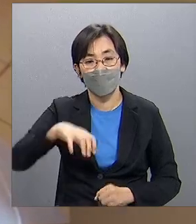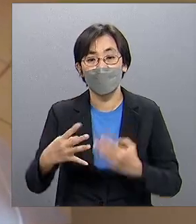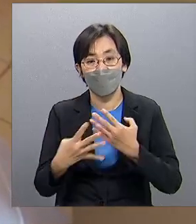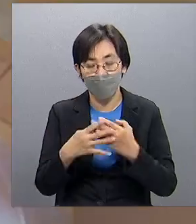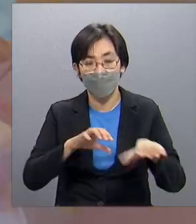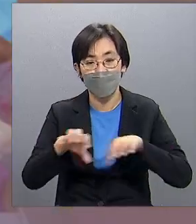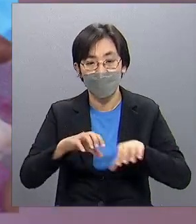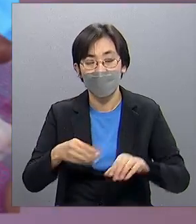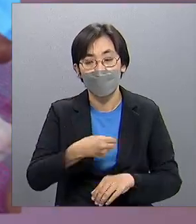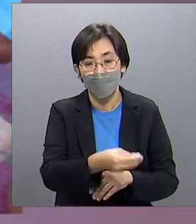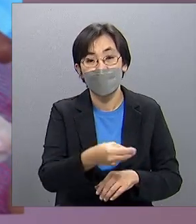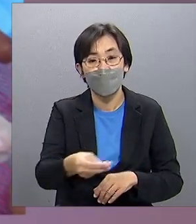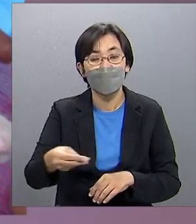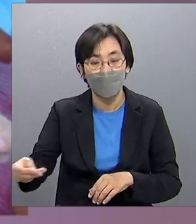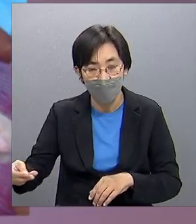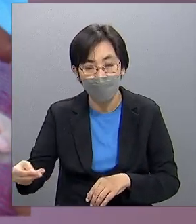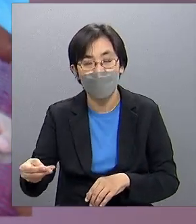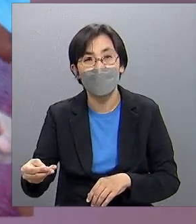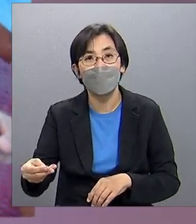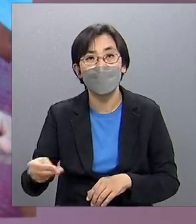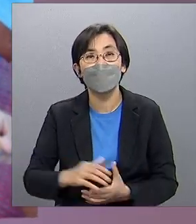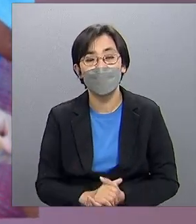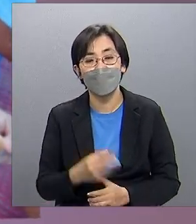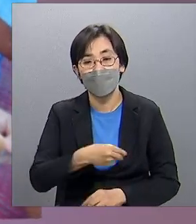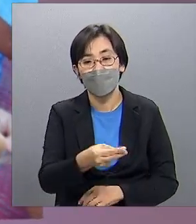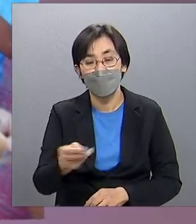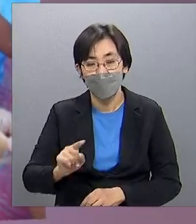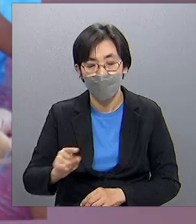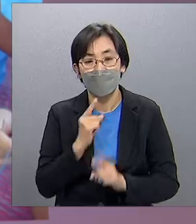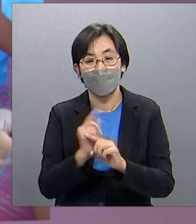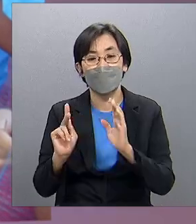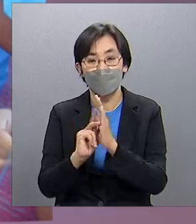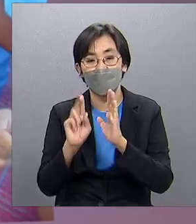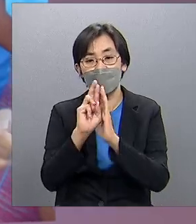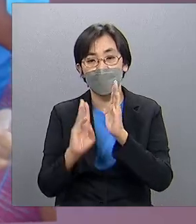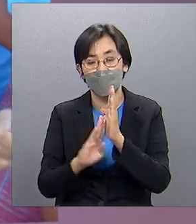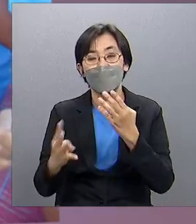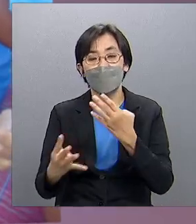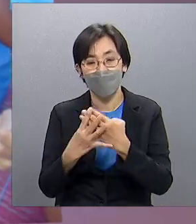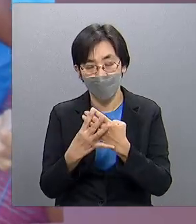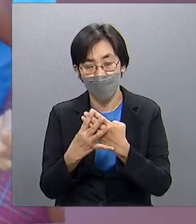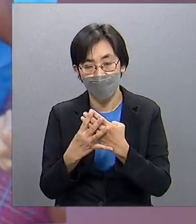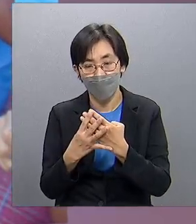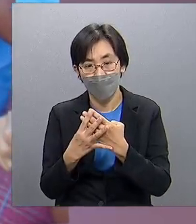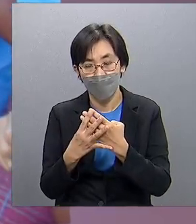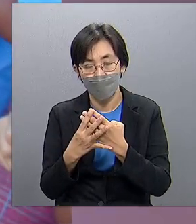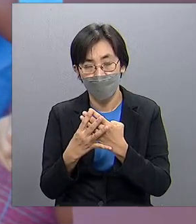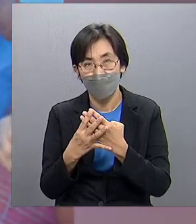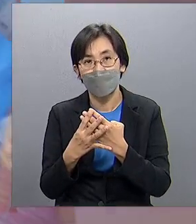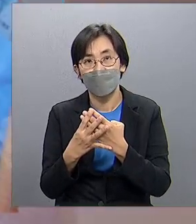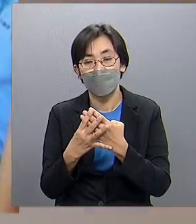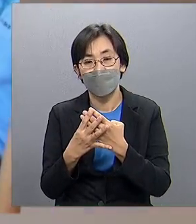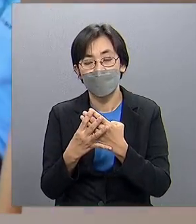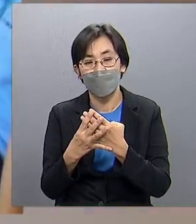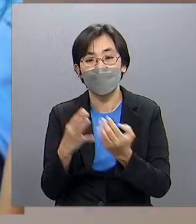ทษนะคะก็คือตามกฎระเบียบของเรือนจำก็คือจะมีส่วนหนึ่งที่เป็นเงินรายได้